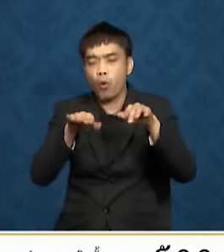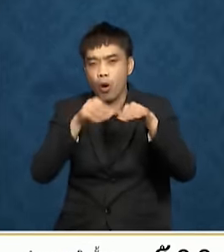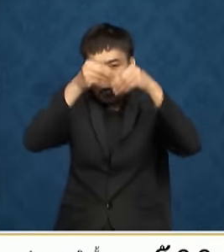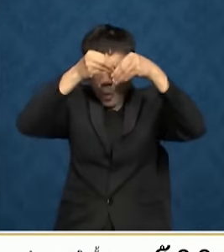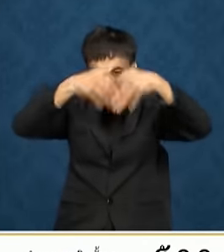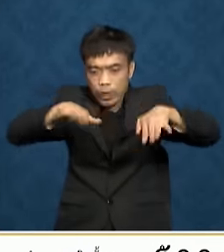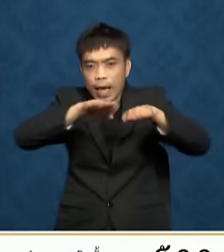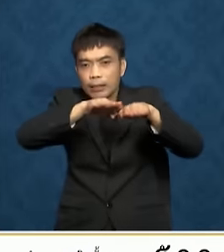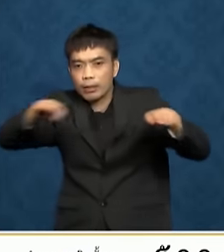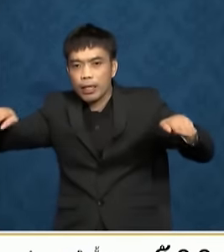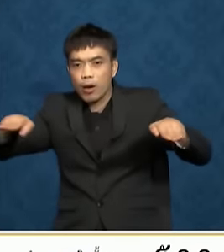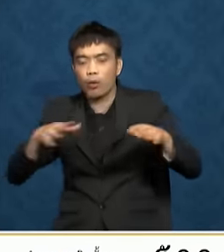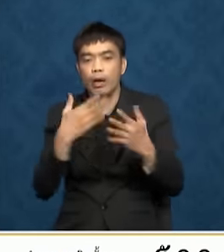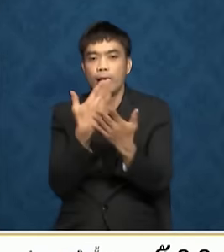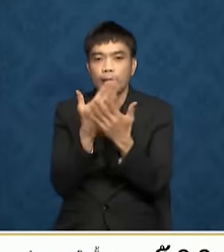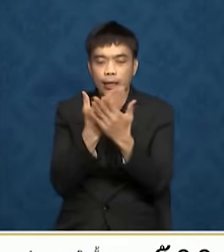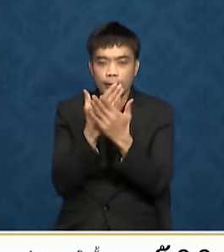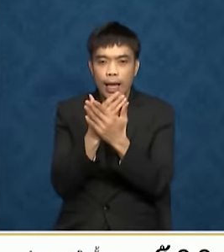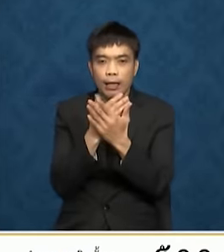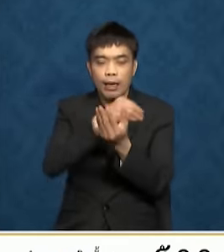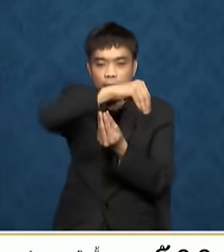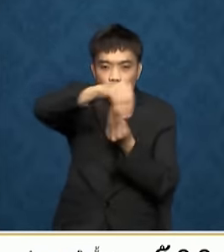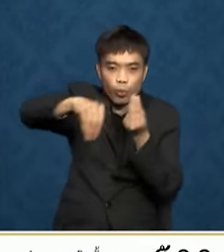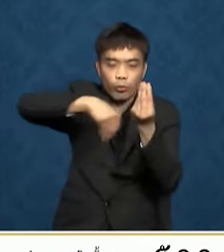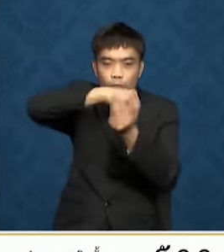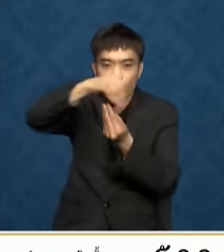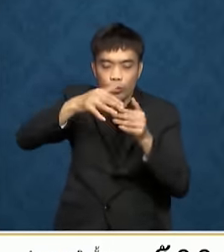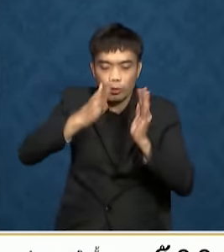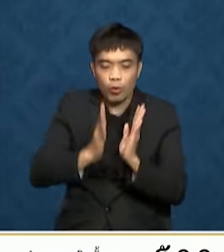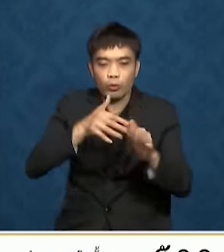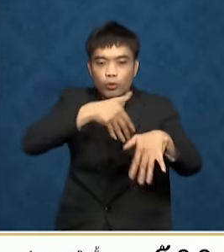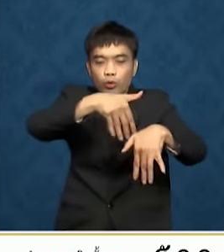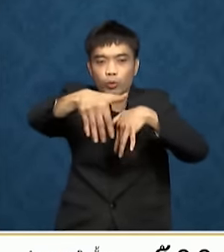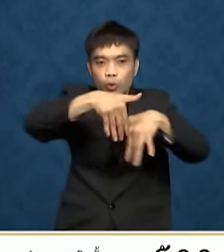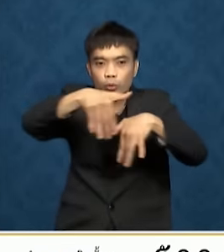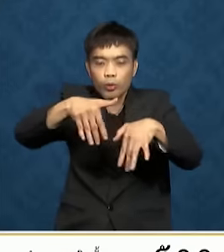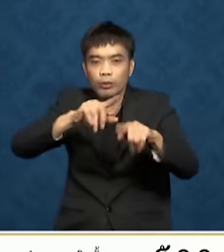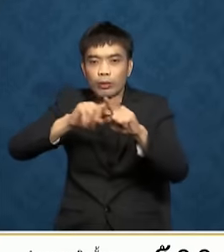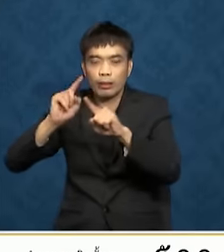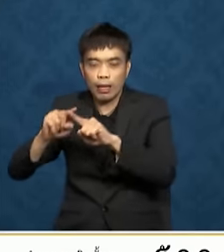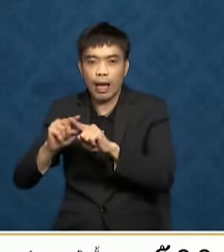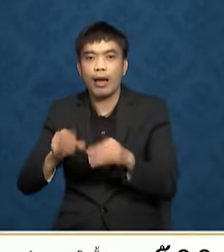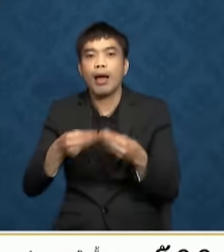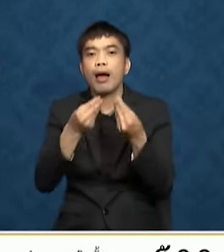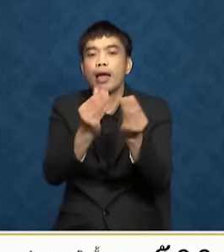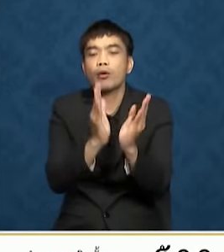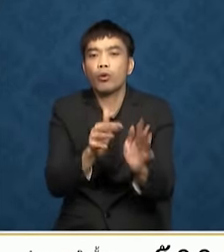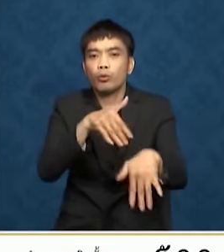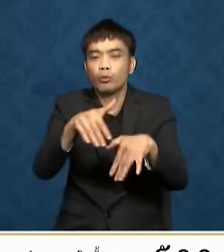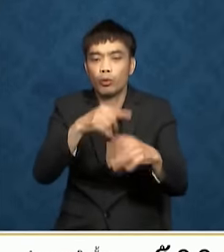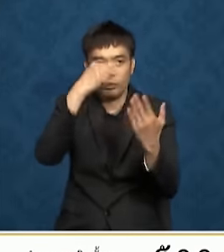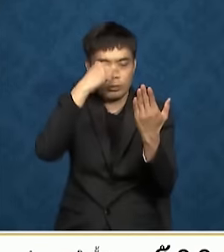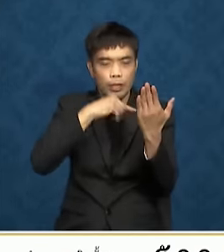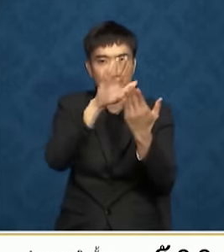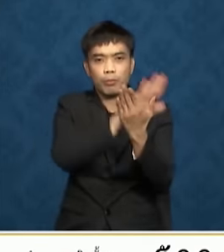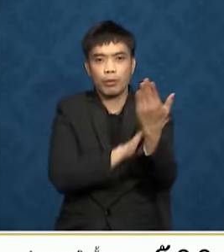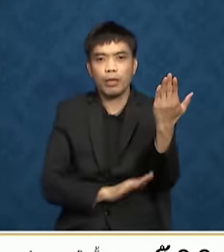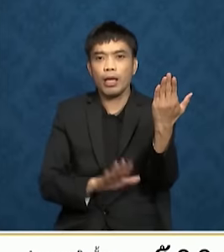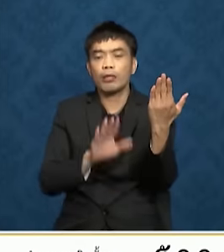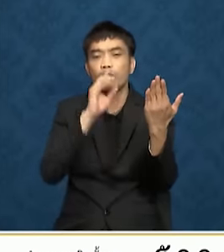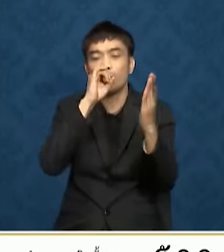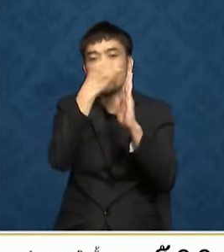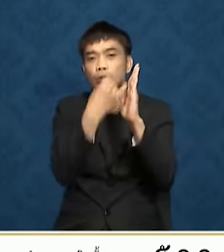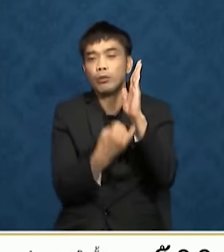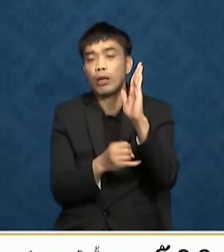กับการกระจายรายได้การท่องท่เที่ยวให้ไปสู่ประชาชนคราวนี้รายได้ในการท่องเที่ยวของประเทศไทย 70%มันอยู่แค่ 5จังหวัด